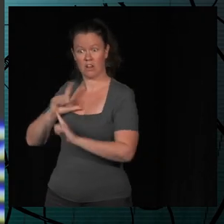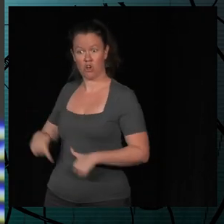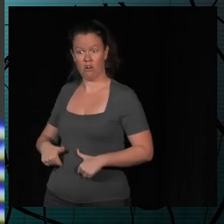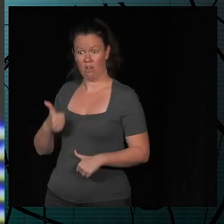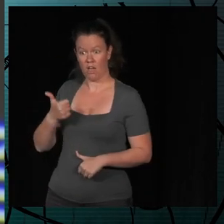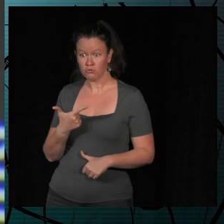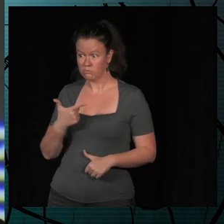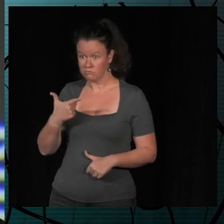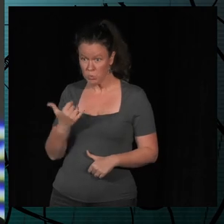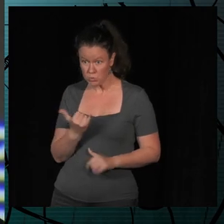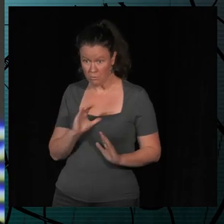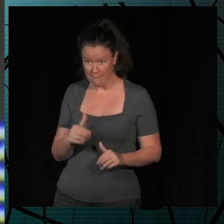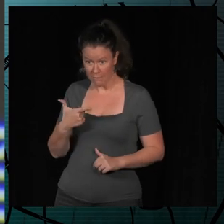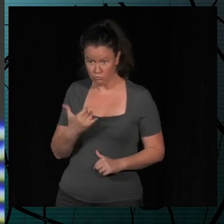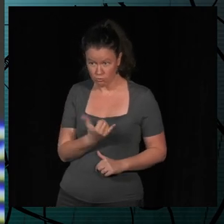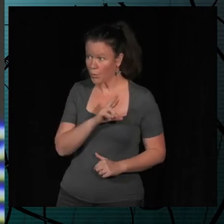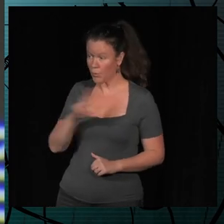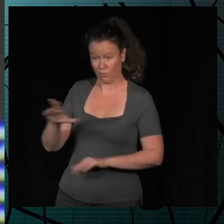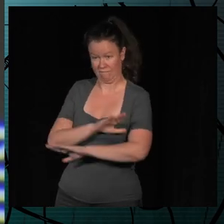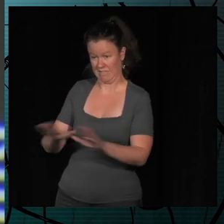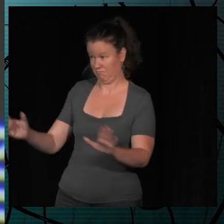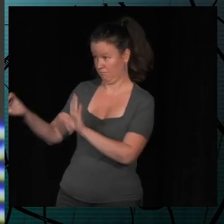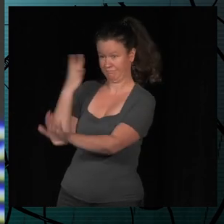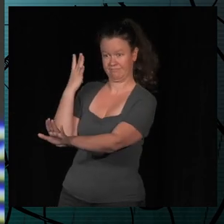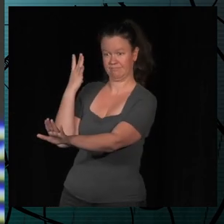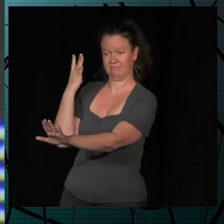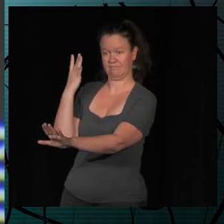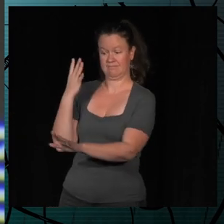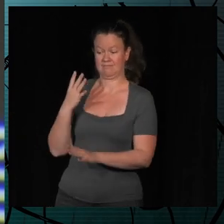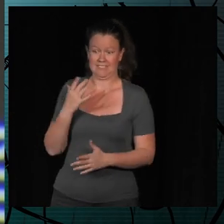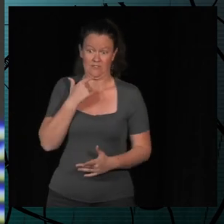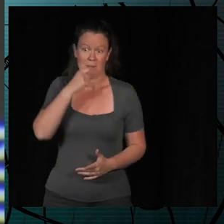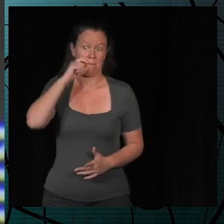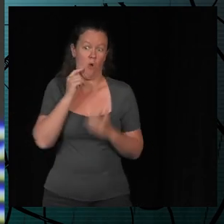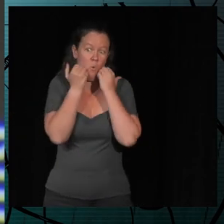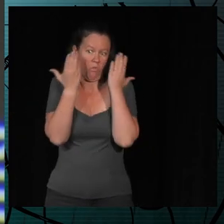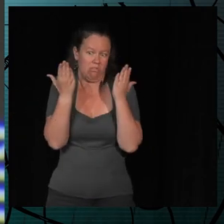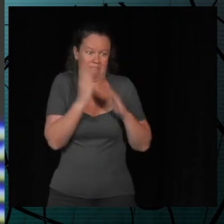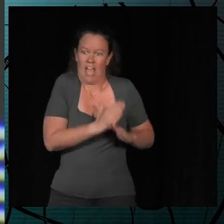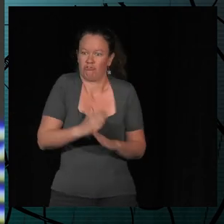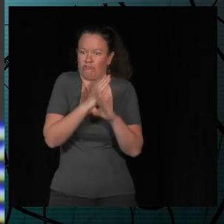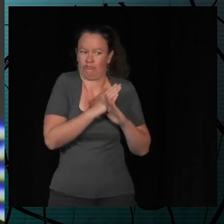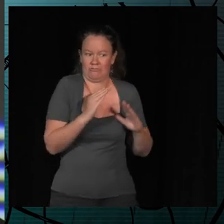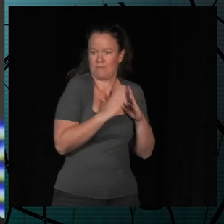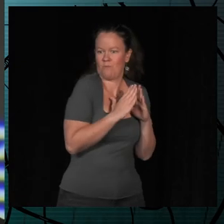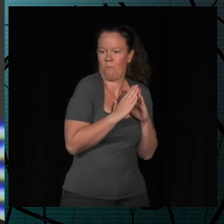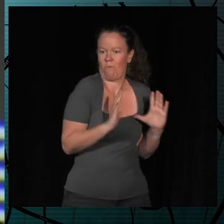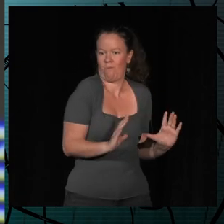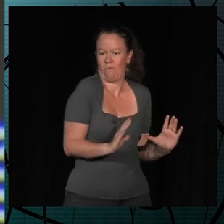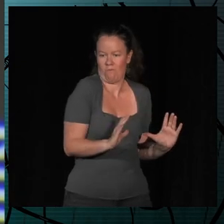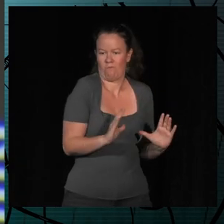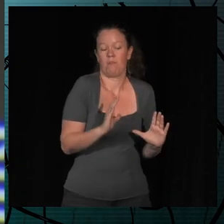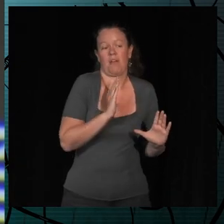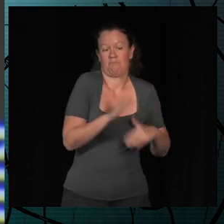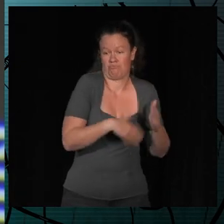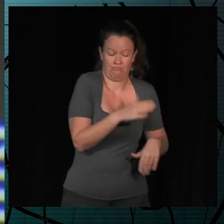coup à la maison et ben il essayent de s'occuper comme il peut voilà puis les années passent les années passent et ses enfants évidemment aujourd'hui